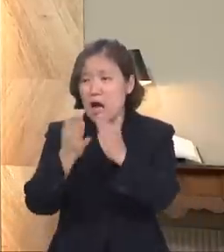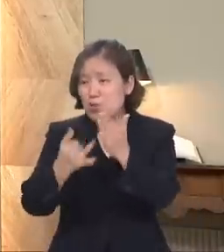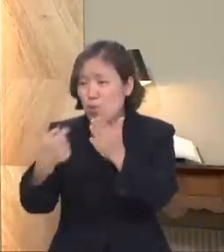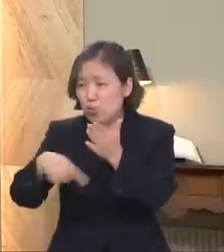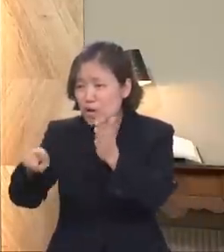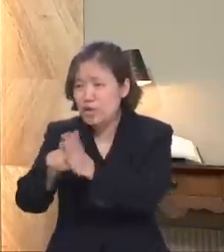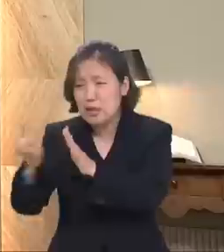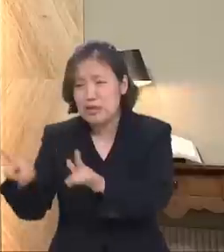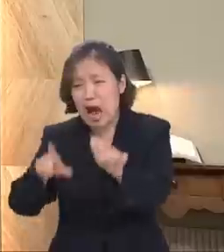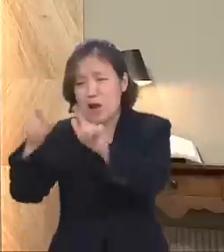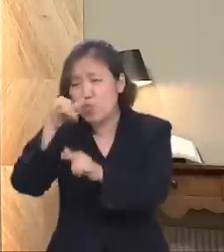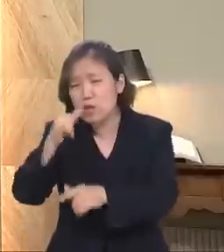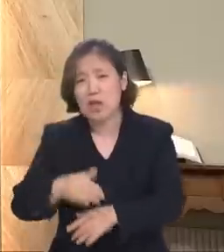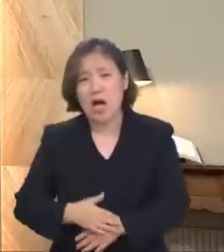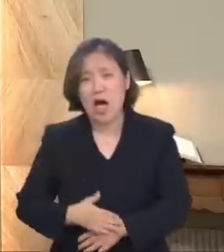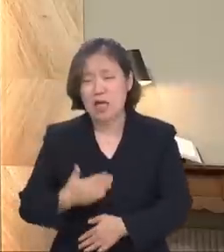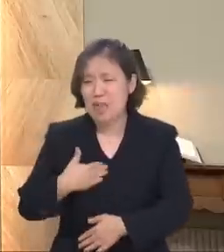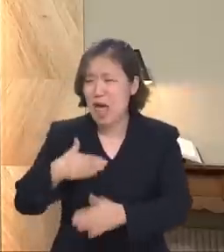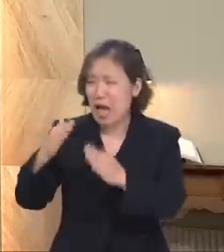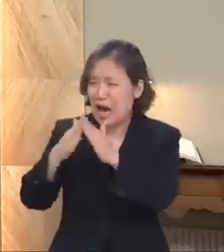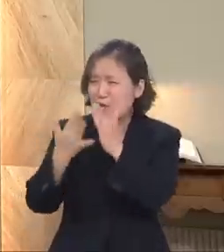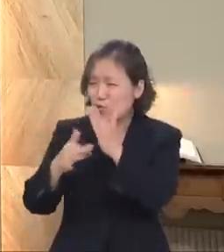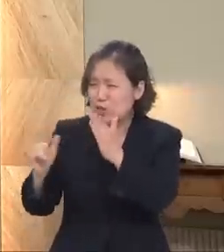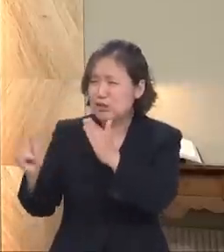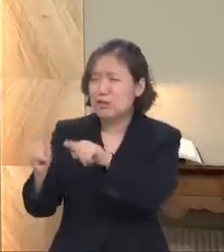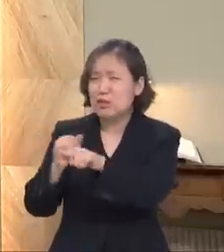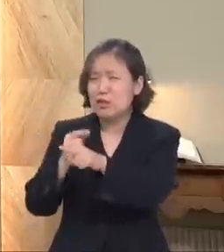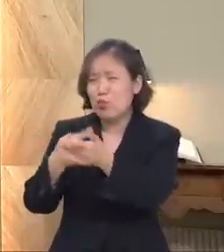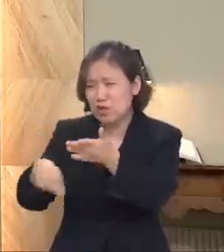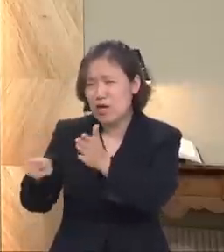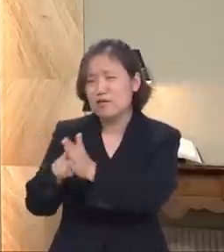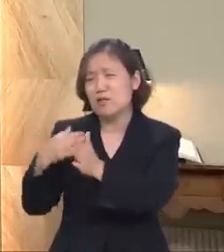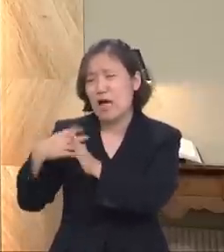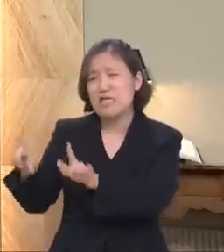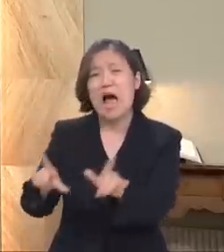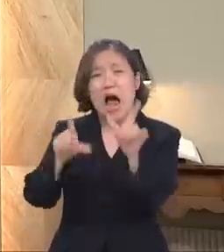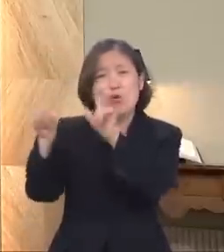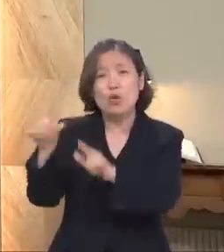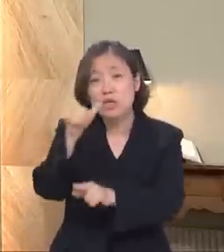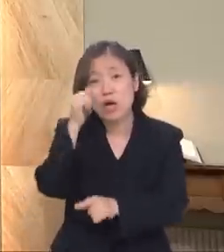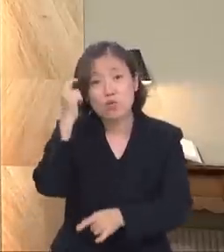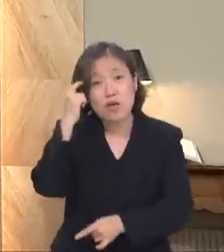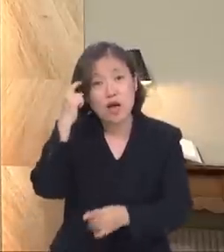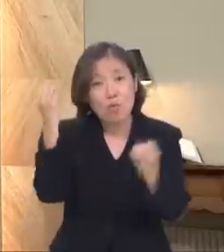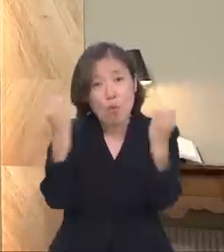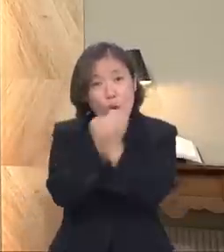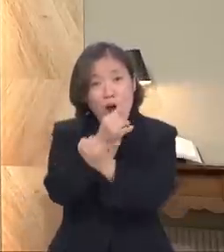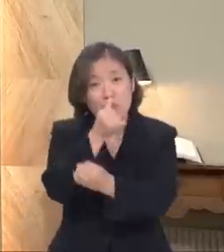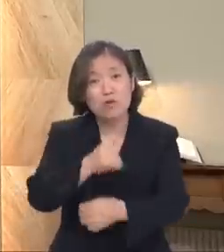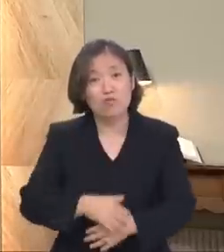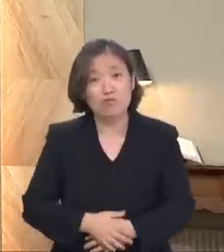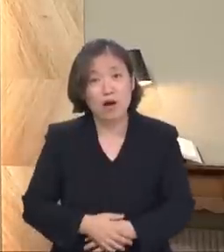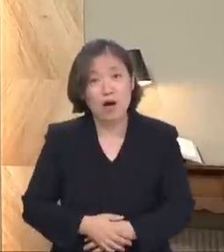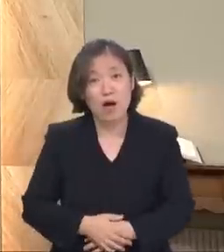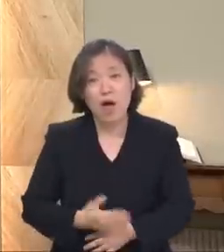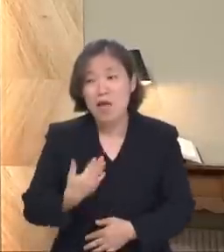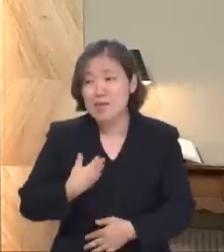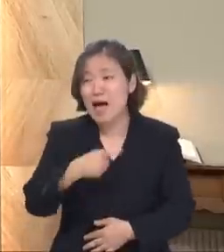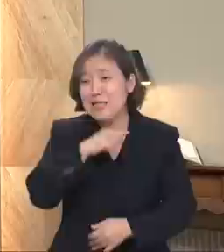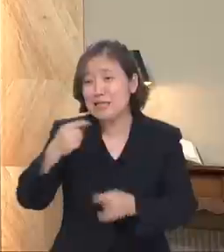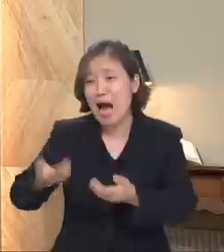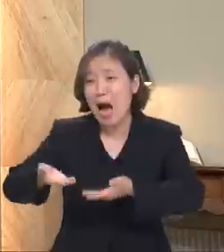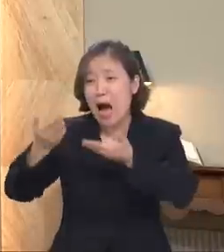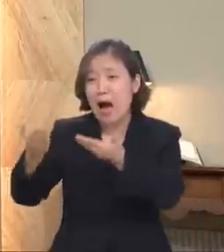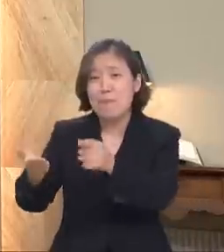모든 걸 가정을 위해서 오직 가족들만을 위해서 살아간다 내가 이렇게 열심히 내가 이렇게 희생하면서 살고